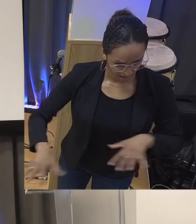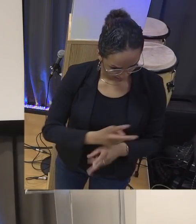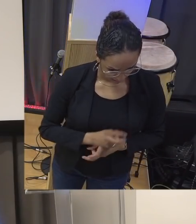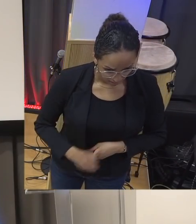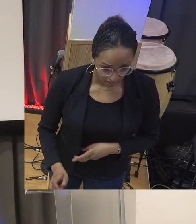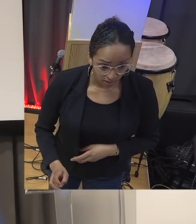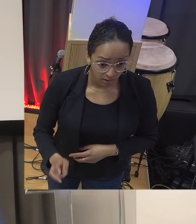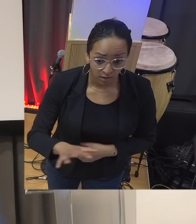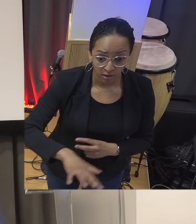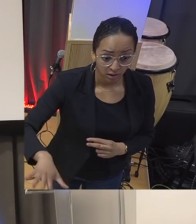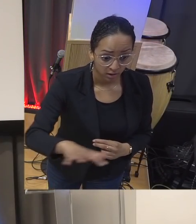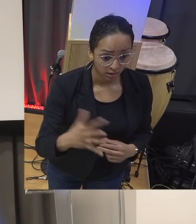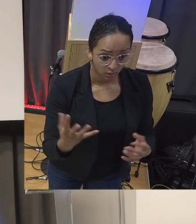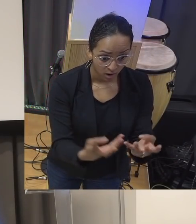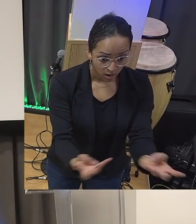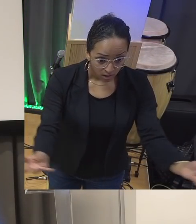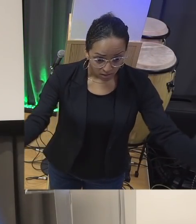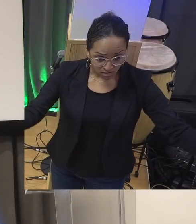25 fiches S qui m'ont encerclé.